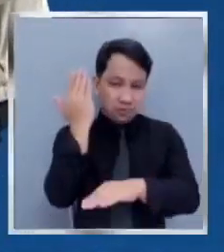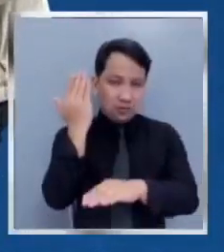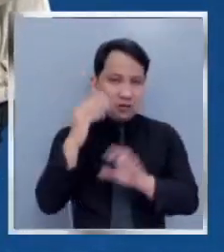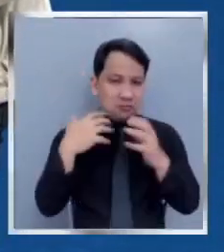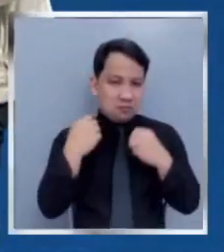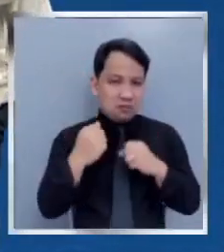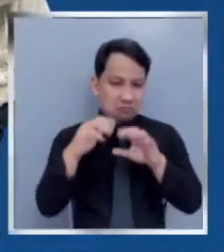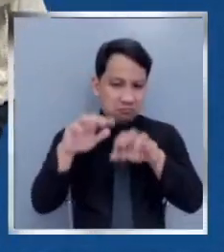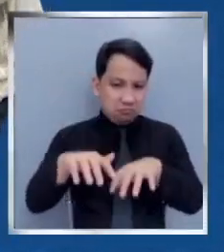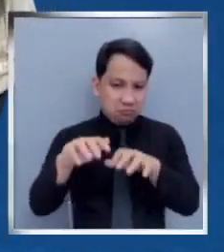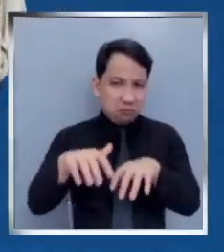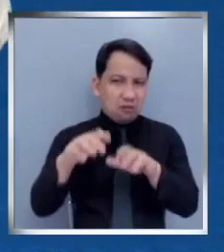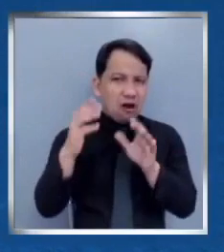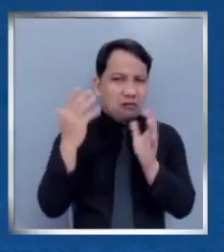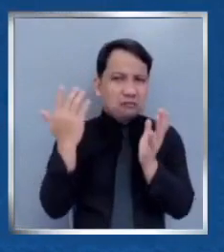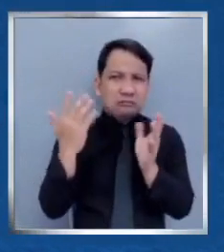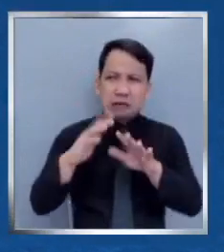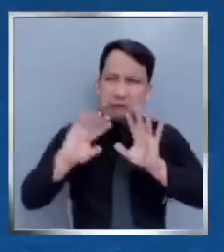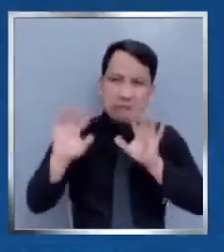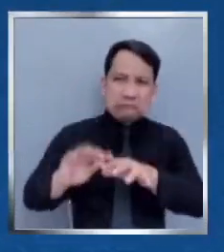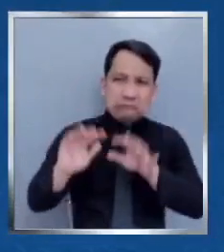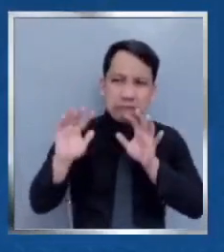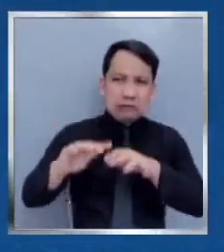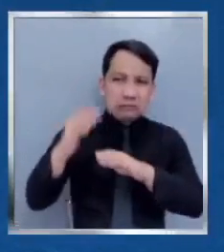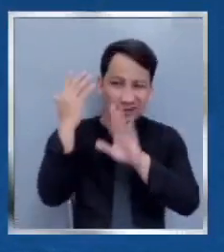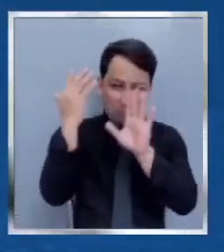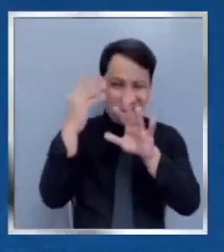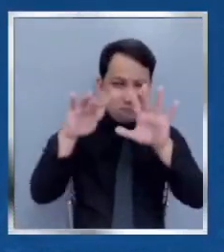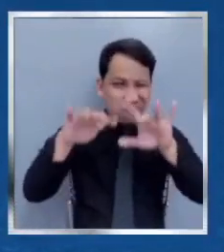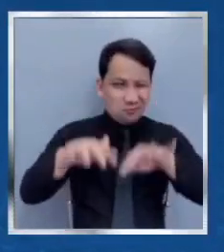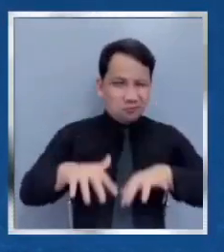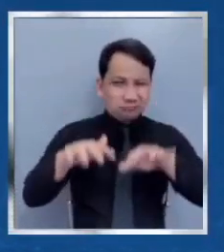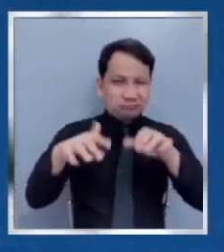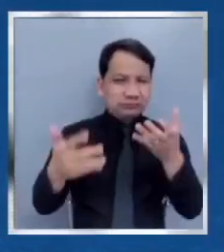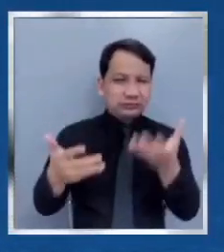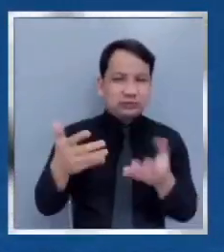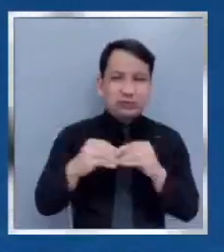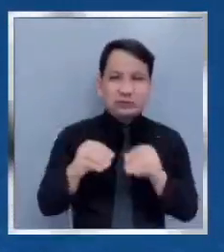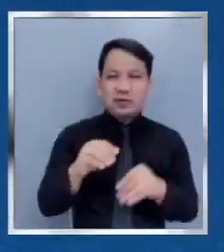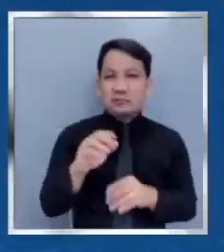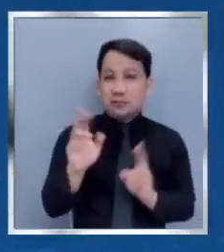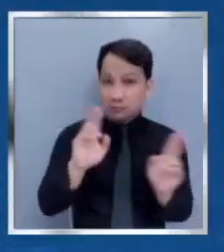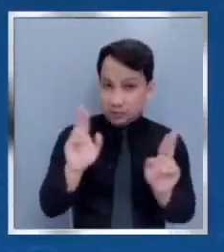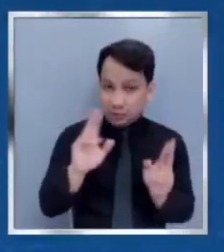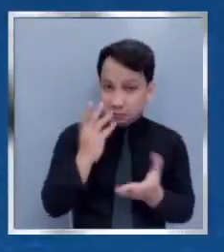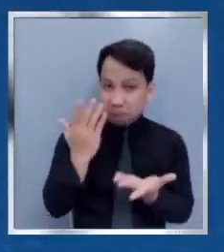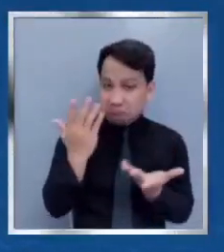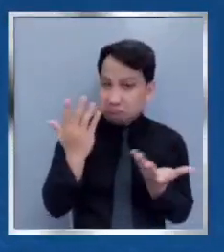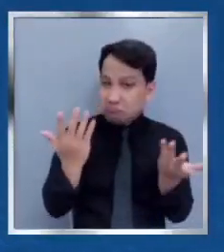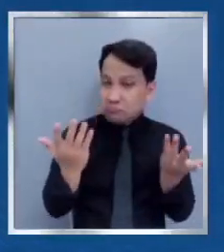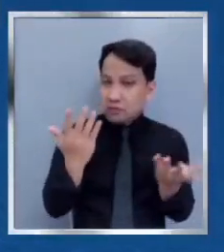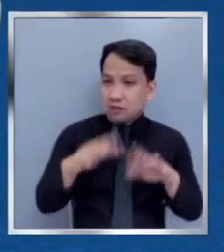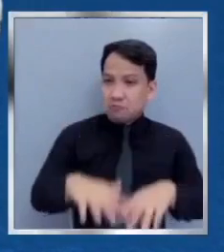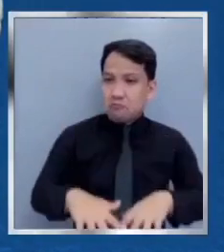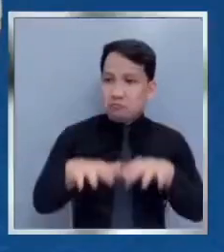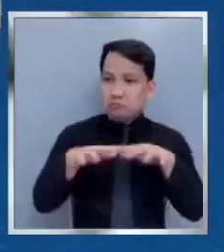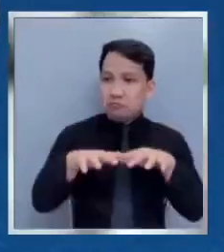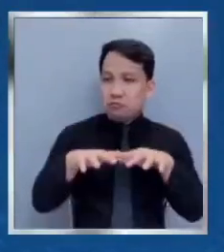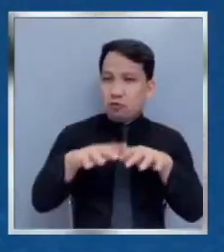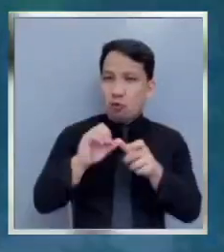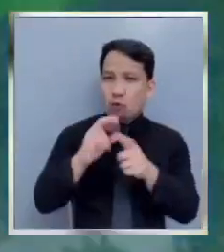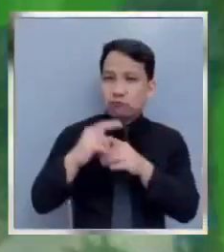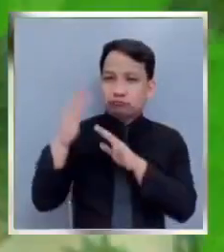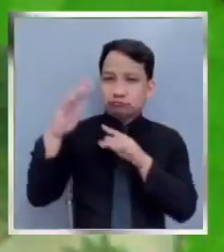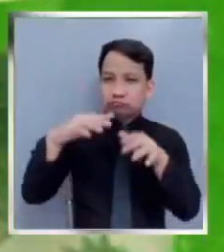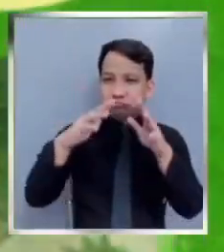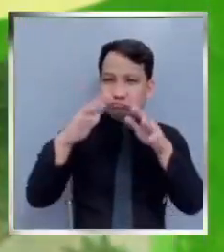ibang lugar. Heavy to intense rains yan. At maging IM ready sa mga posibleng baha o pagguho ng lupa. Sa